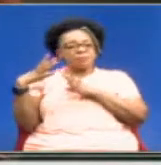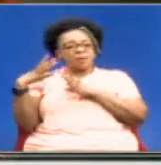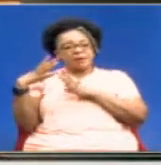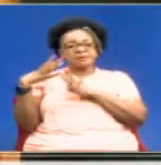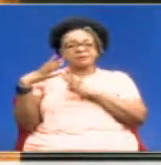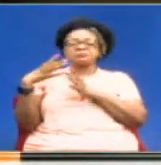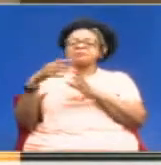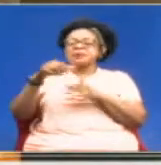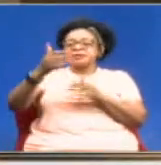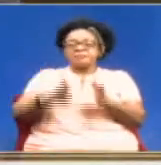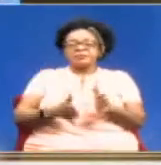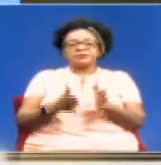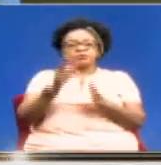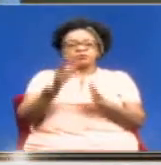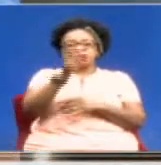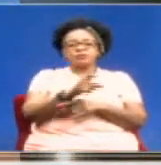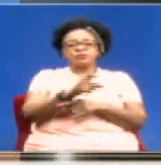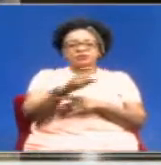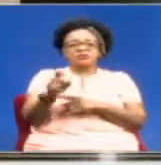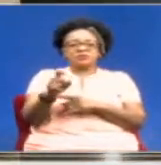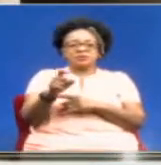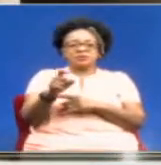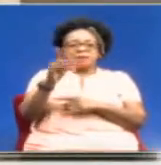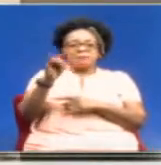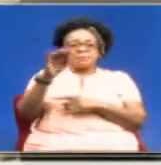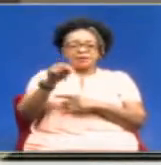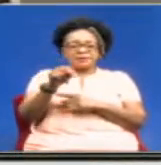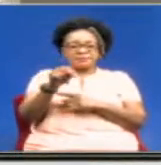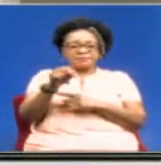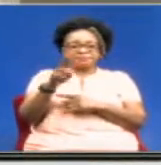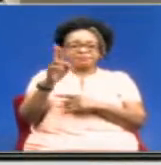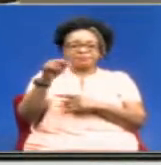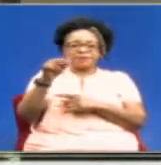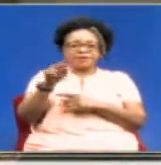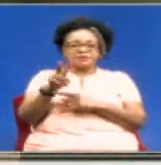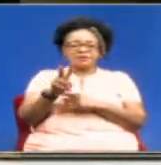kigunzu. Brian Obuya, NTV.